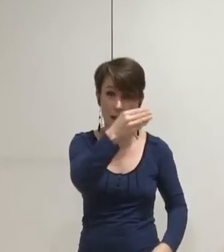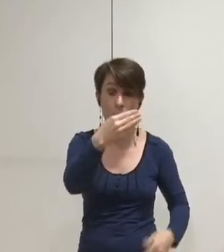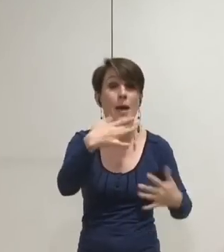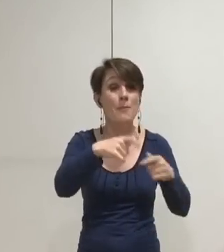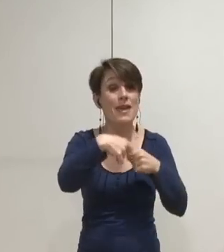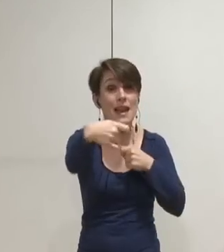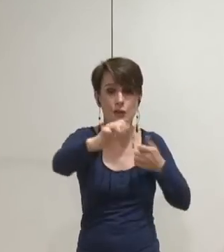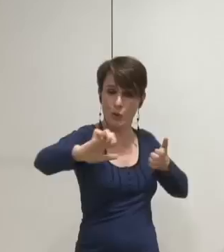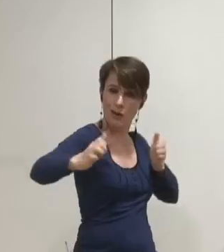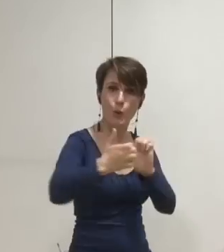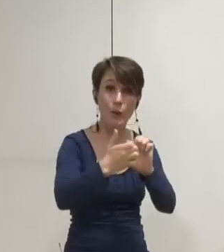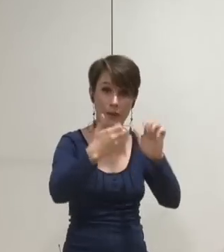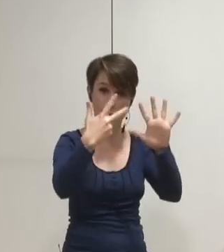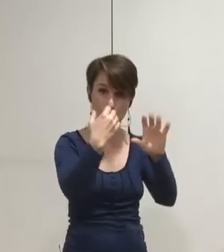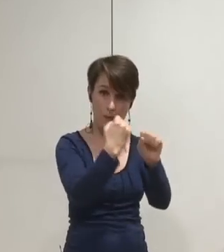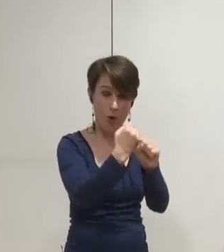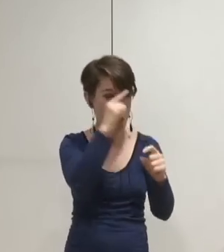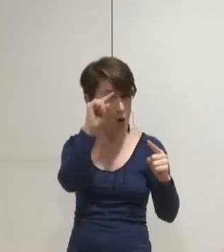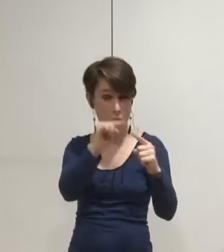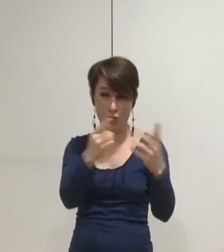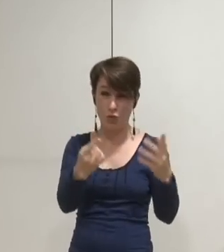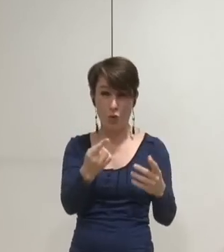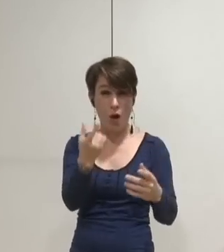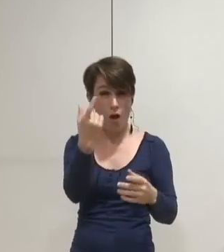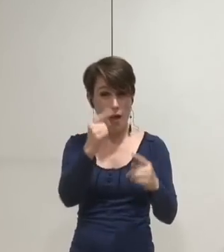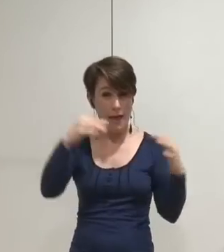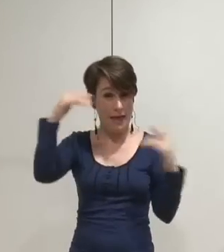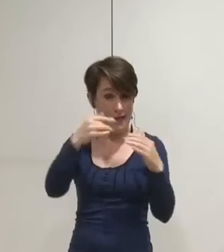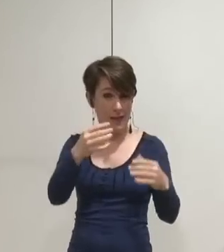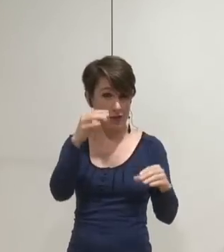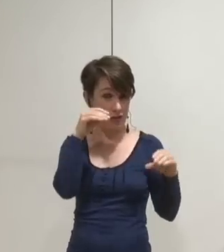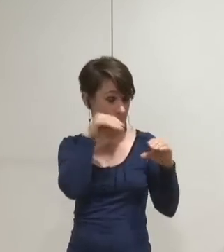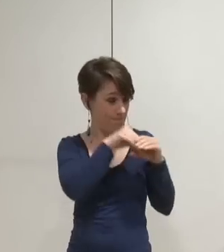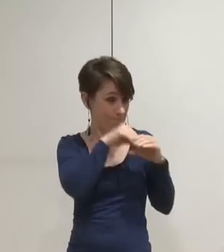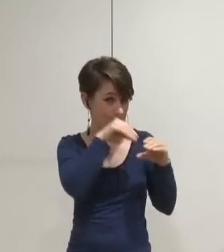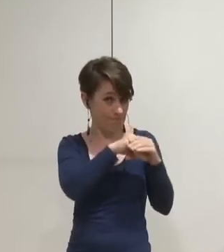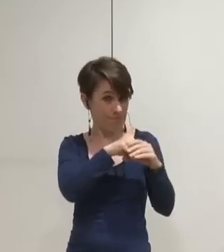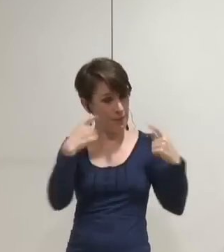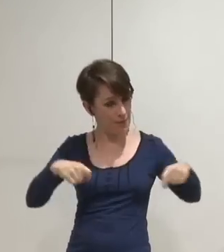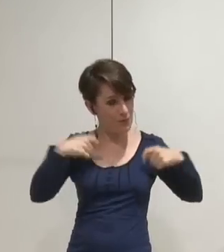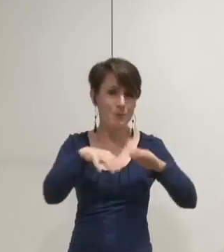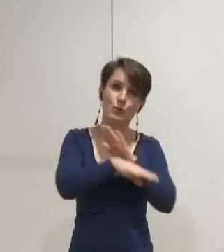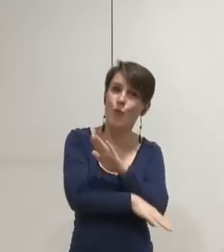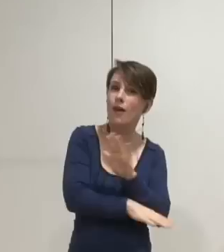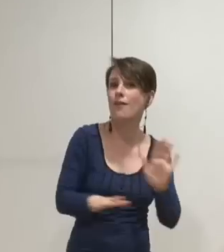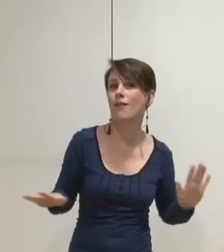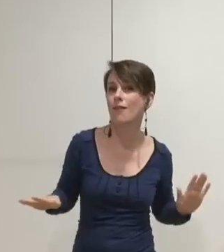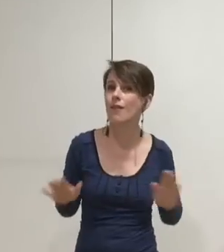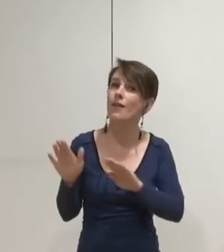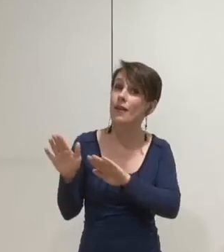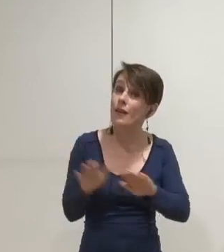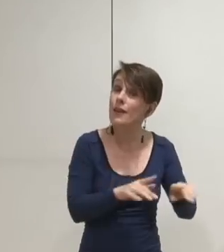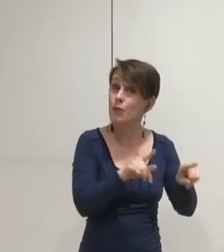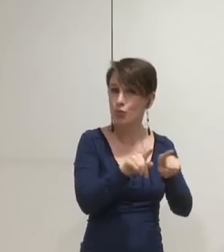afin d'accélérer les économies d'énergie pour un coût moindre et tout aussi important et loin d'être inutile monsieur